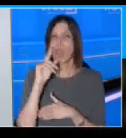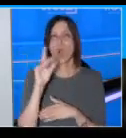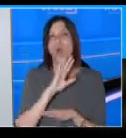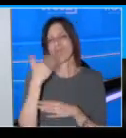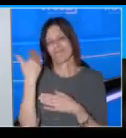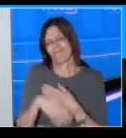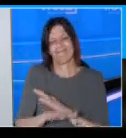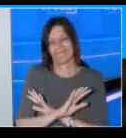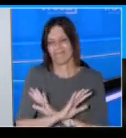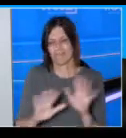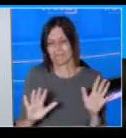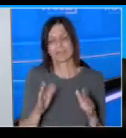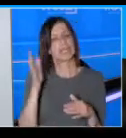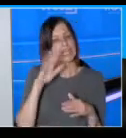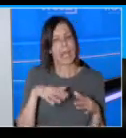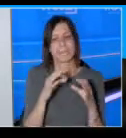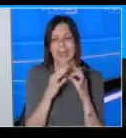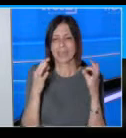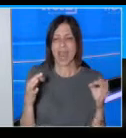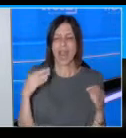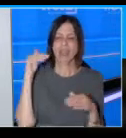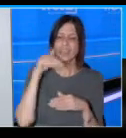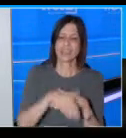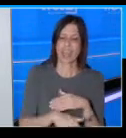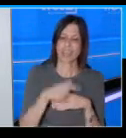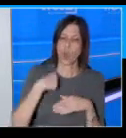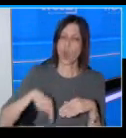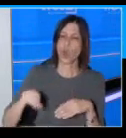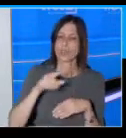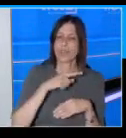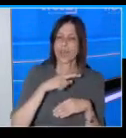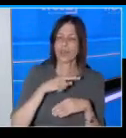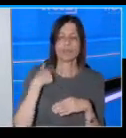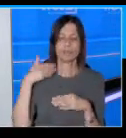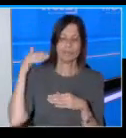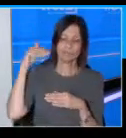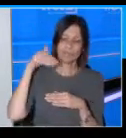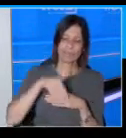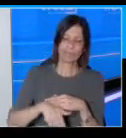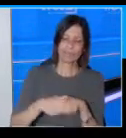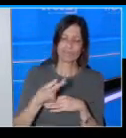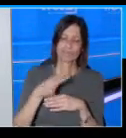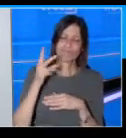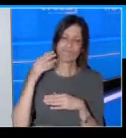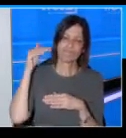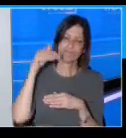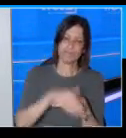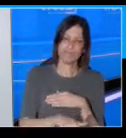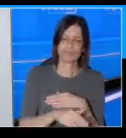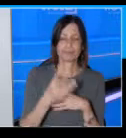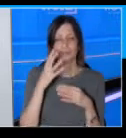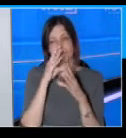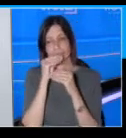מצטה את עצמה, אלא גם התחילה לדרדר אותנו במדרון שהשיפוע שלו הלך ונהיה יותר חד. אתה יודע, מדברים על